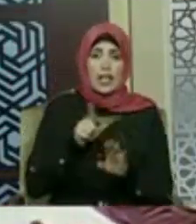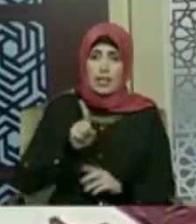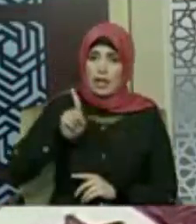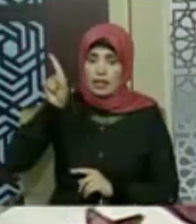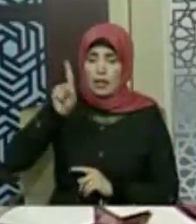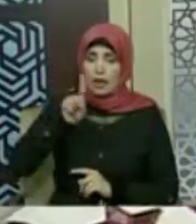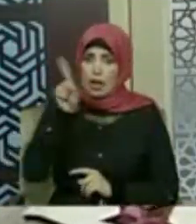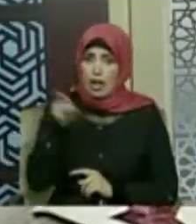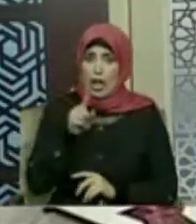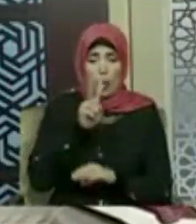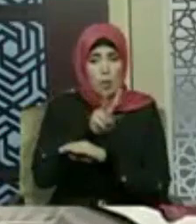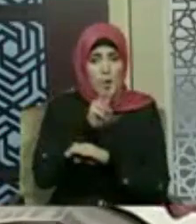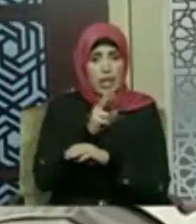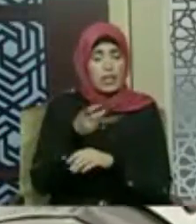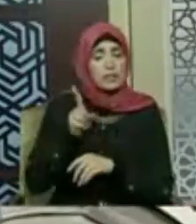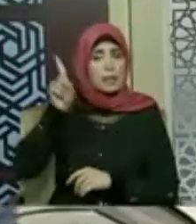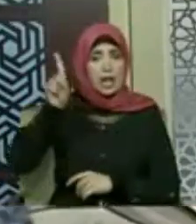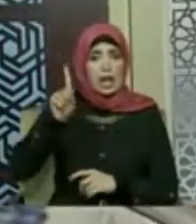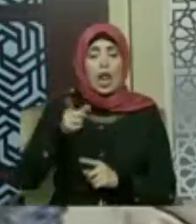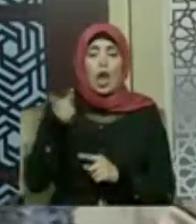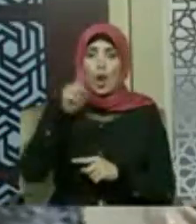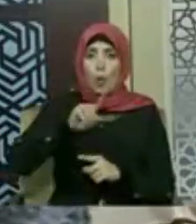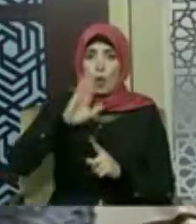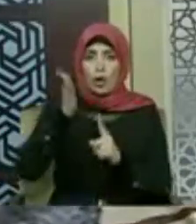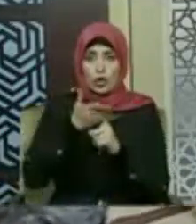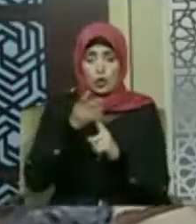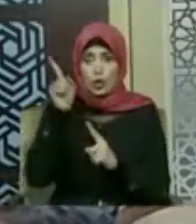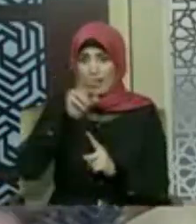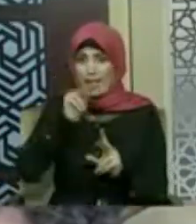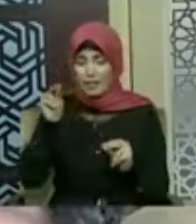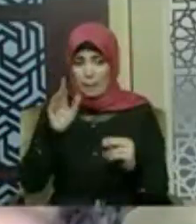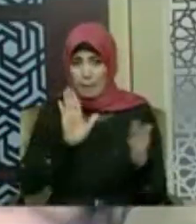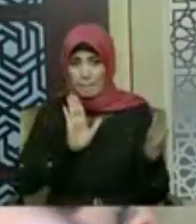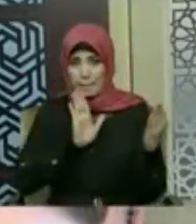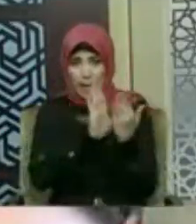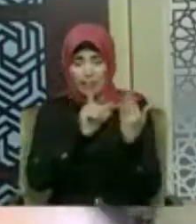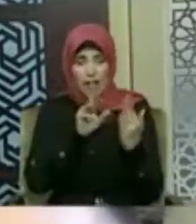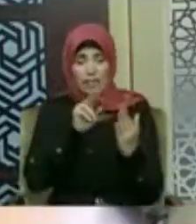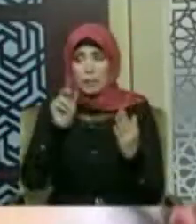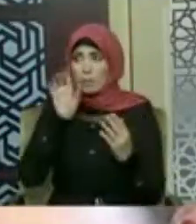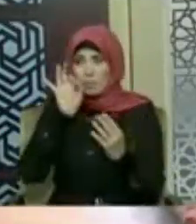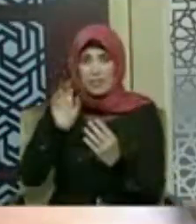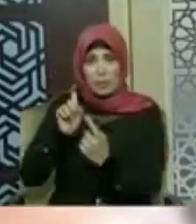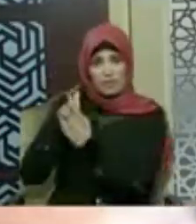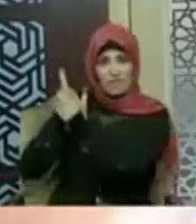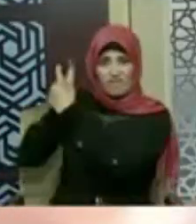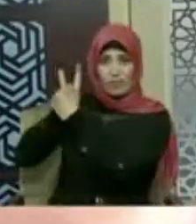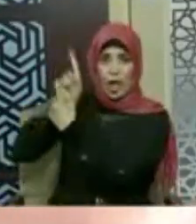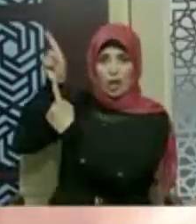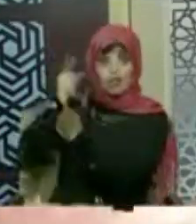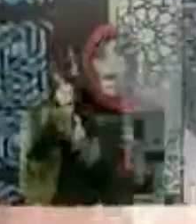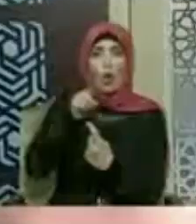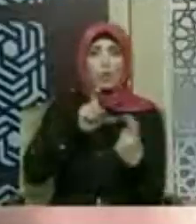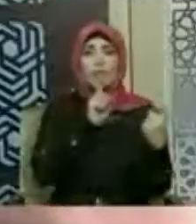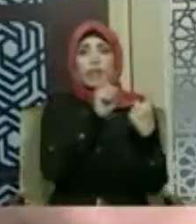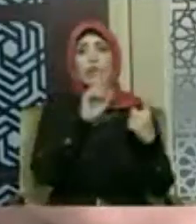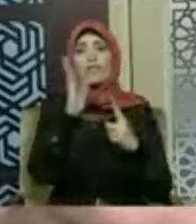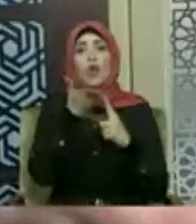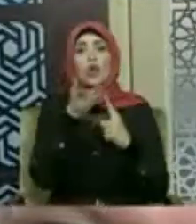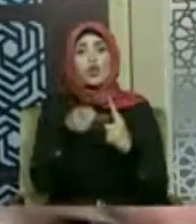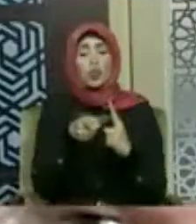وهذه محادة لله ورسوله، ومخالفة لكل القوانين الدولية